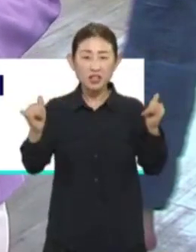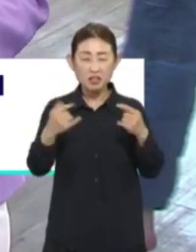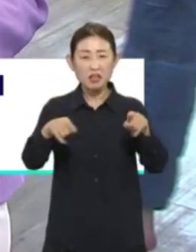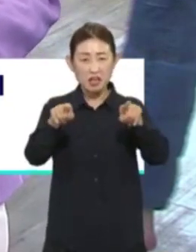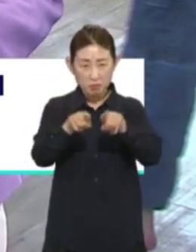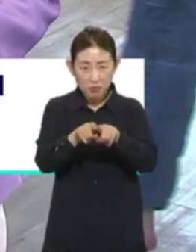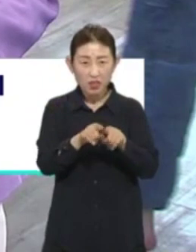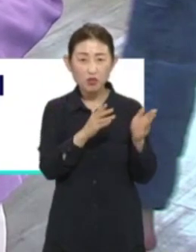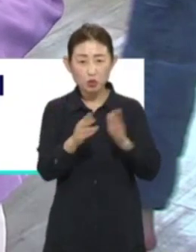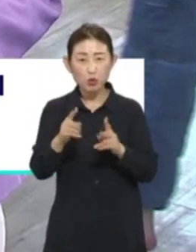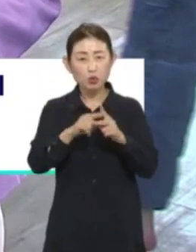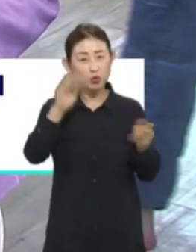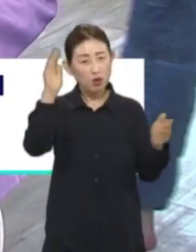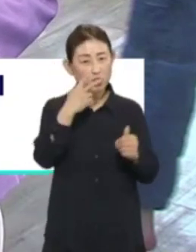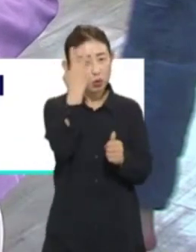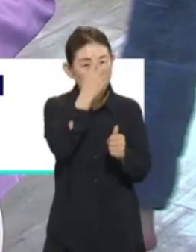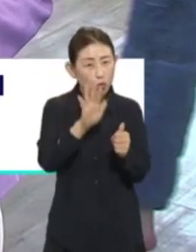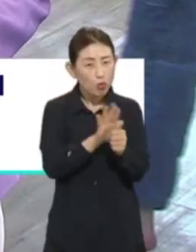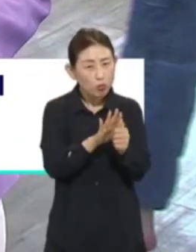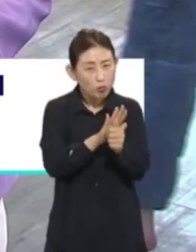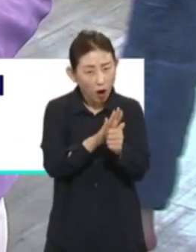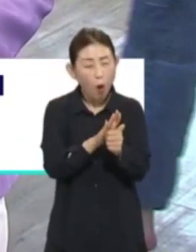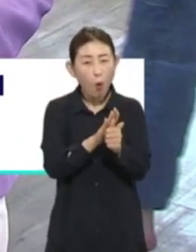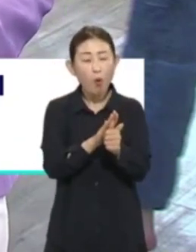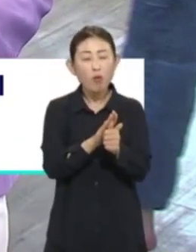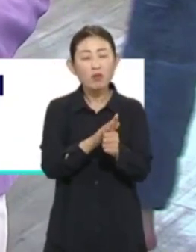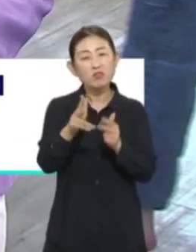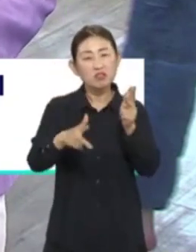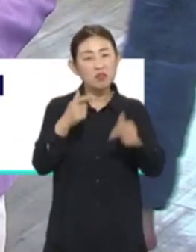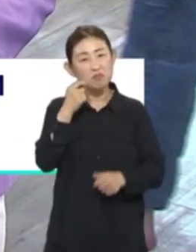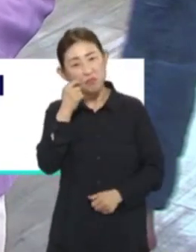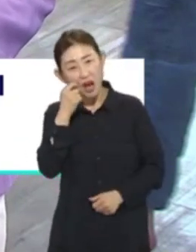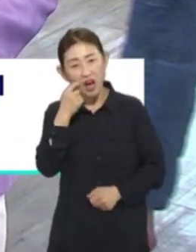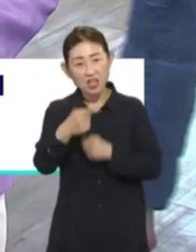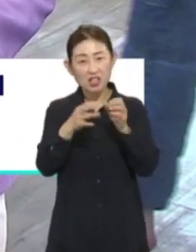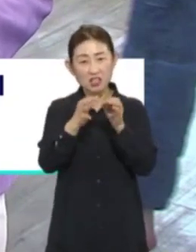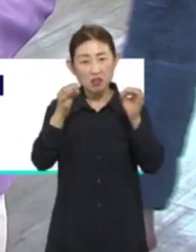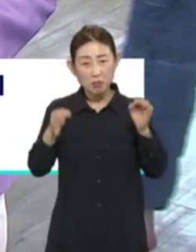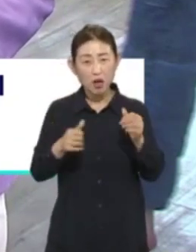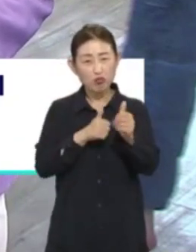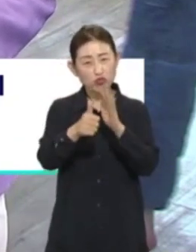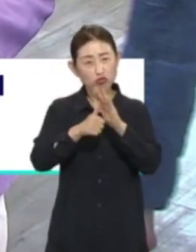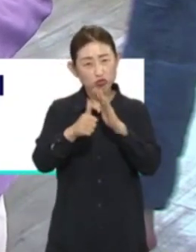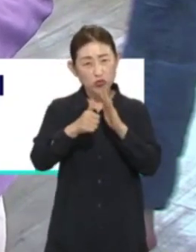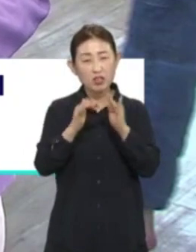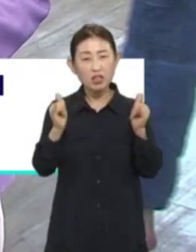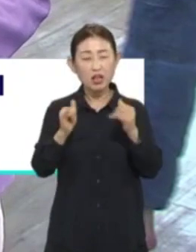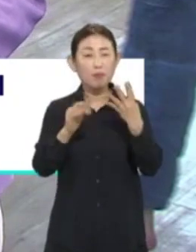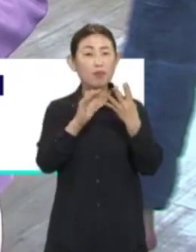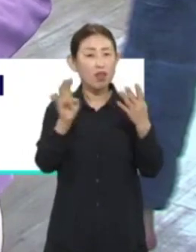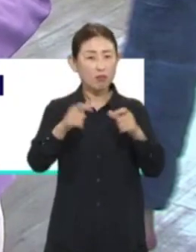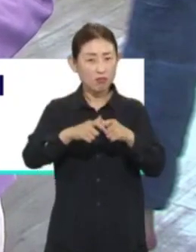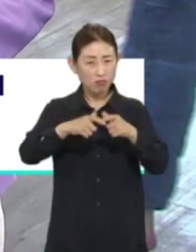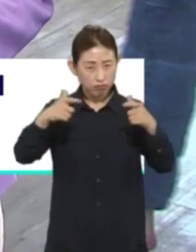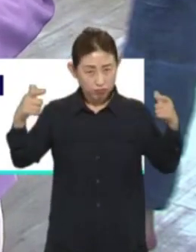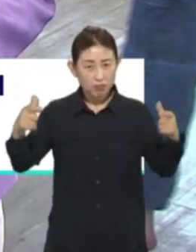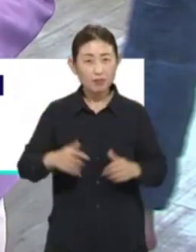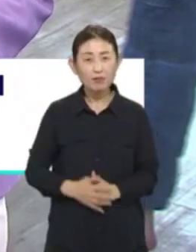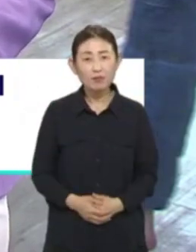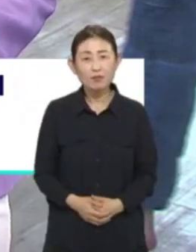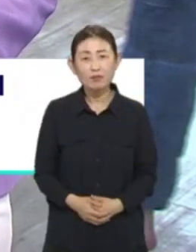나서 초등학생들을 돌보는 사업이 큰 호응을 얻고 있는데 1년 만에 이용자가 4배 가까이 늘었다고 합니다. 양정진